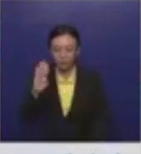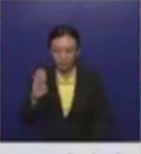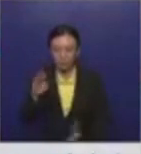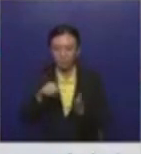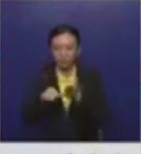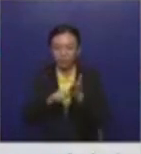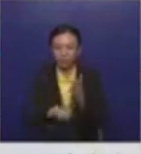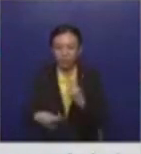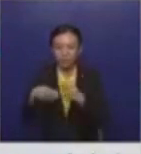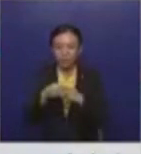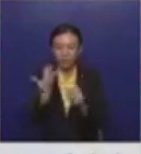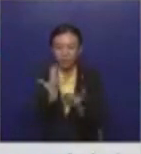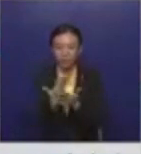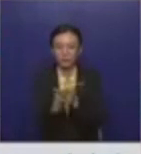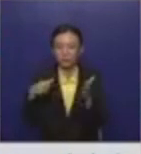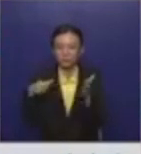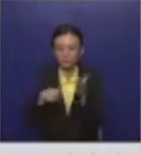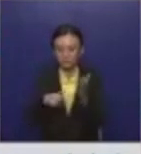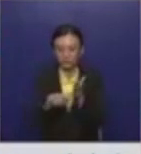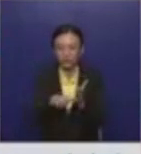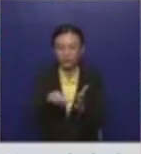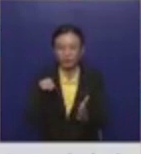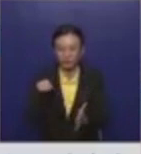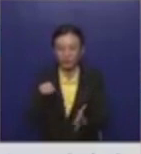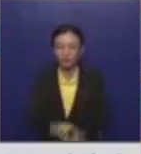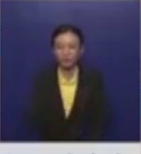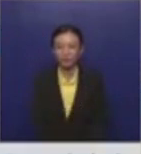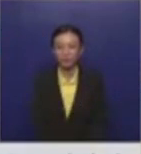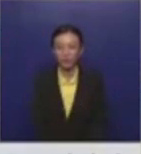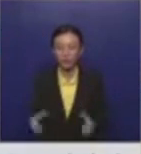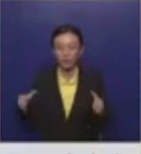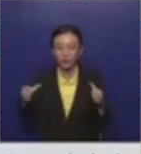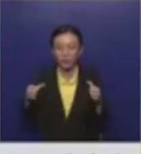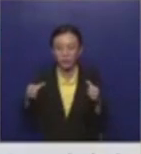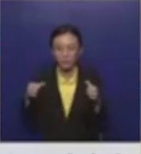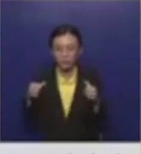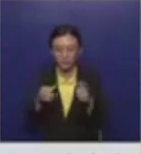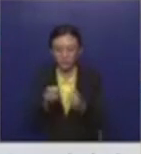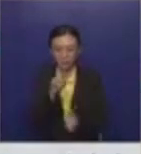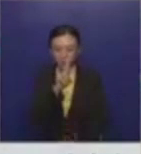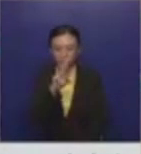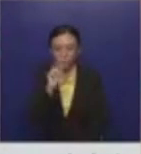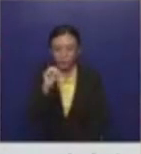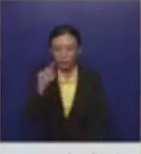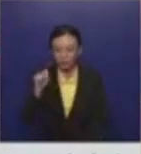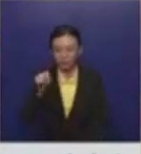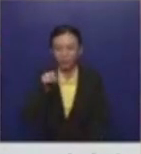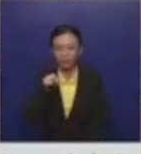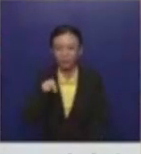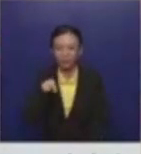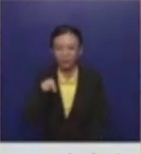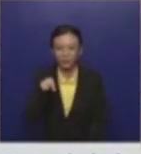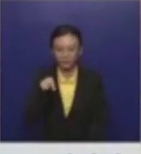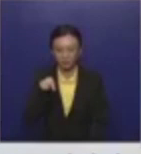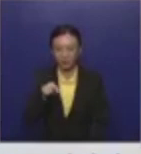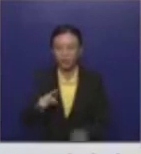รัชฎากรฉบับที่พ.ศ.ที่คณะรัฐมนตรีโดยท่านรัฐมนตรีช่วยว่าการกระทรว